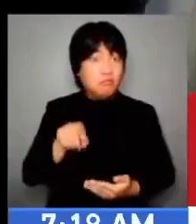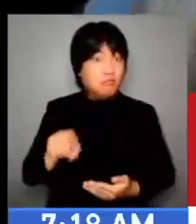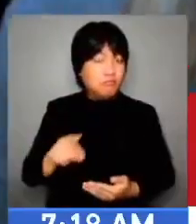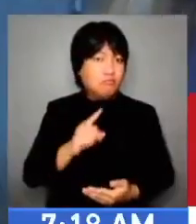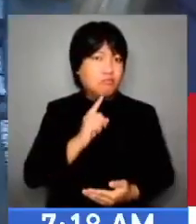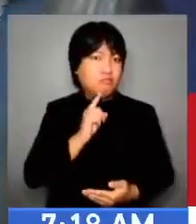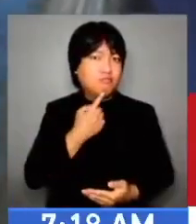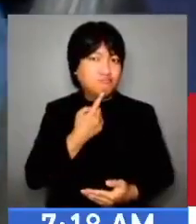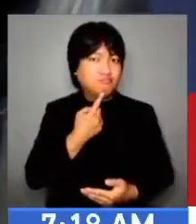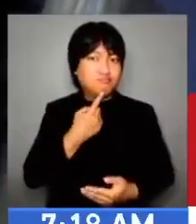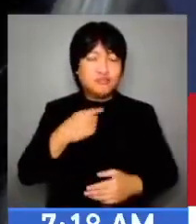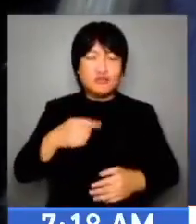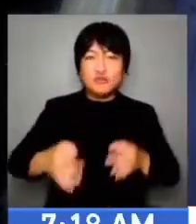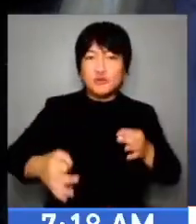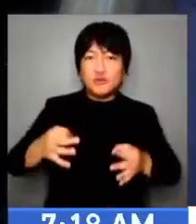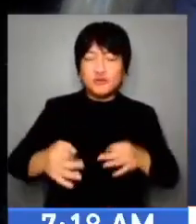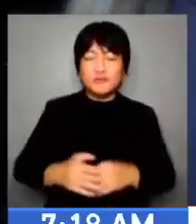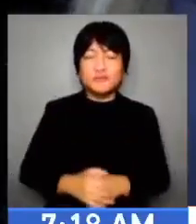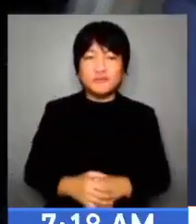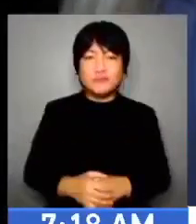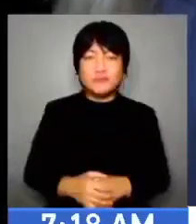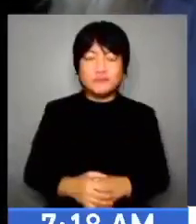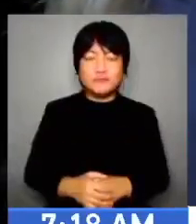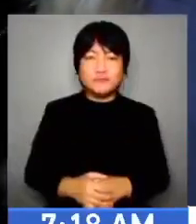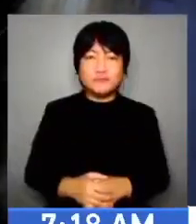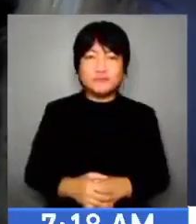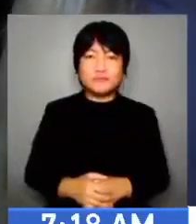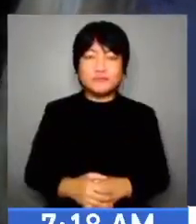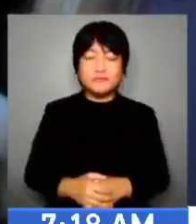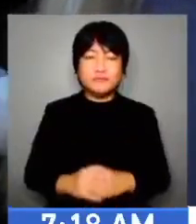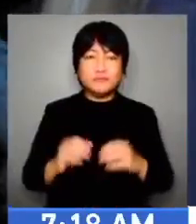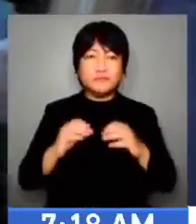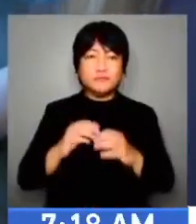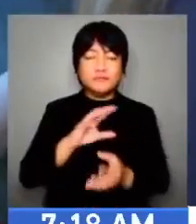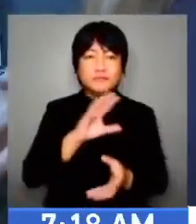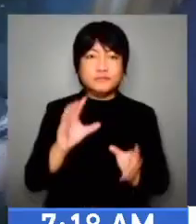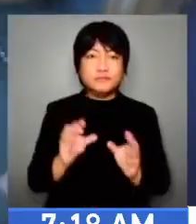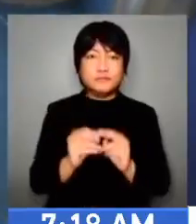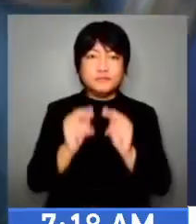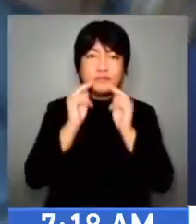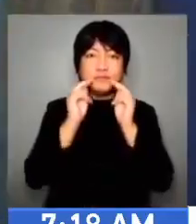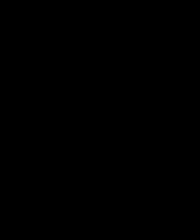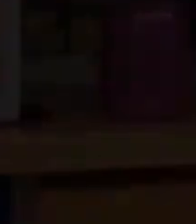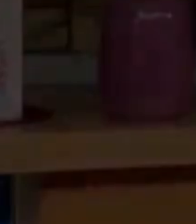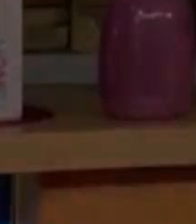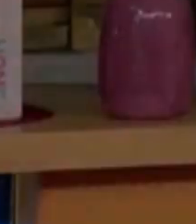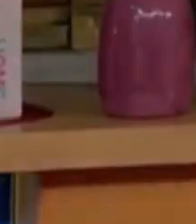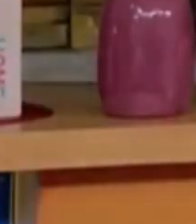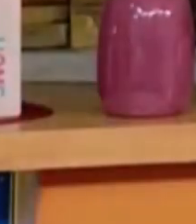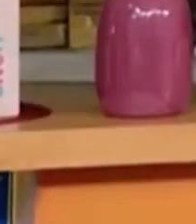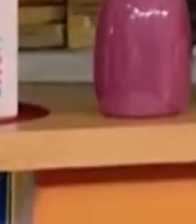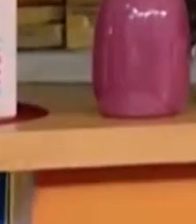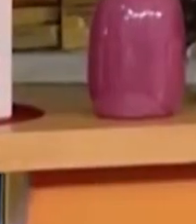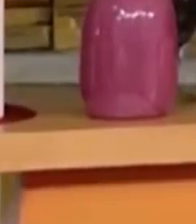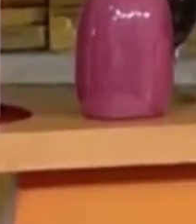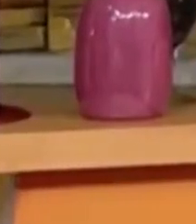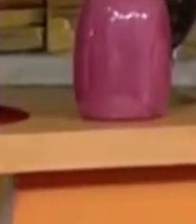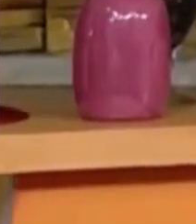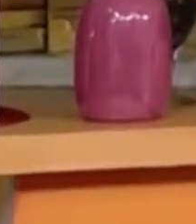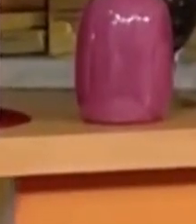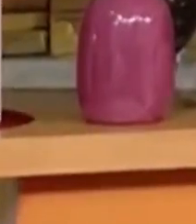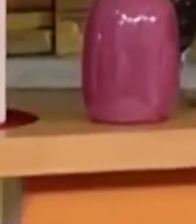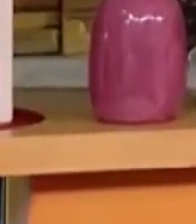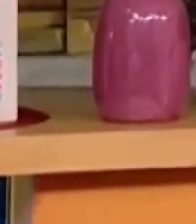Ito ang unang balita. Aubrey Carampel para sa GMA Integrated News. Igan, mauna ka sa